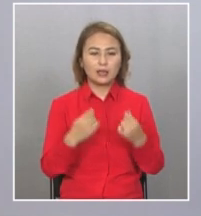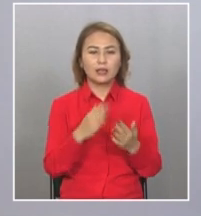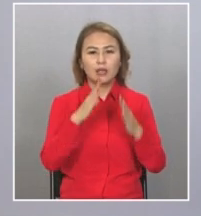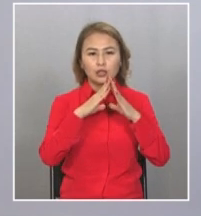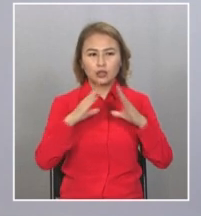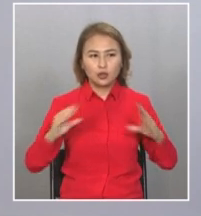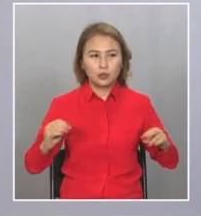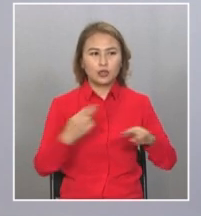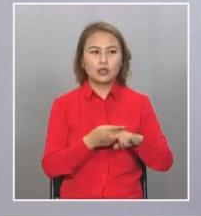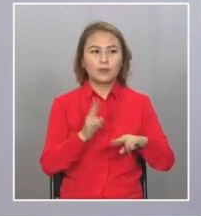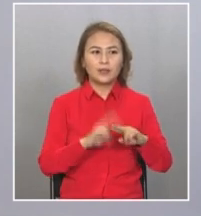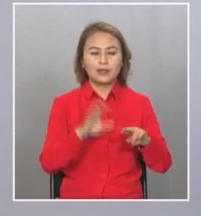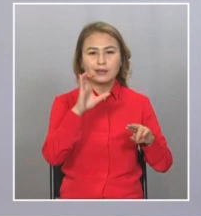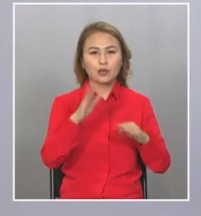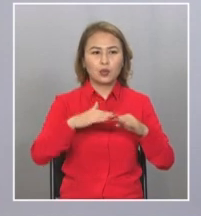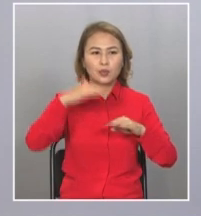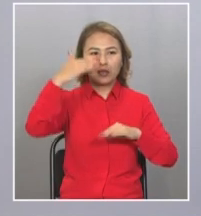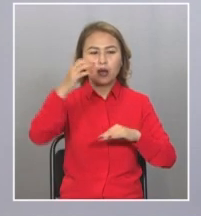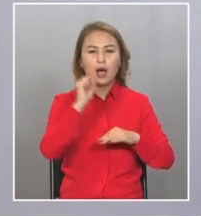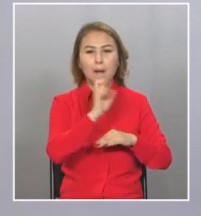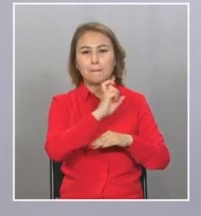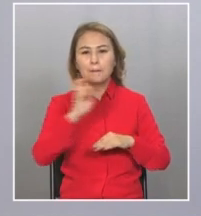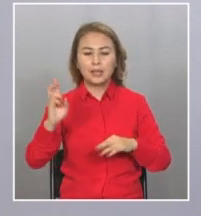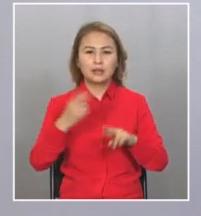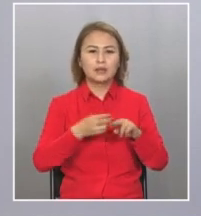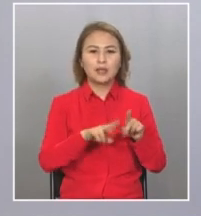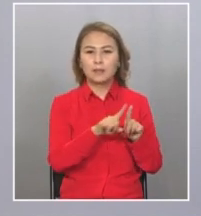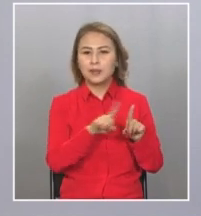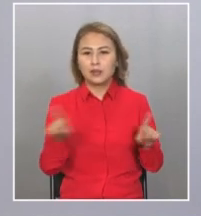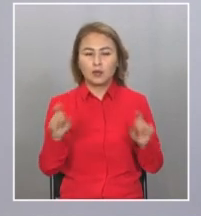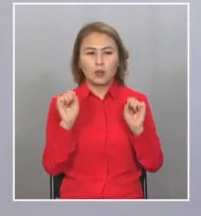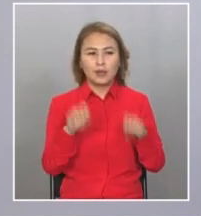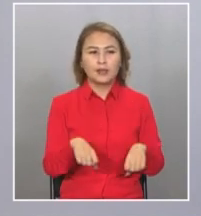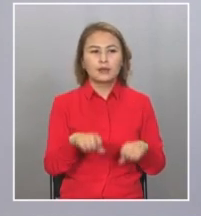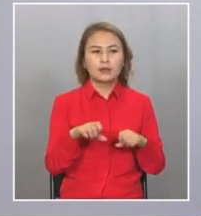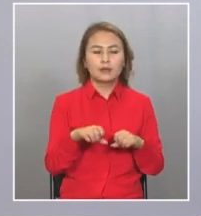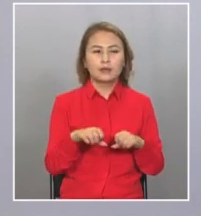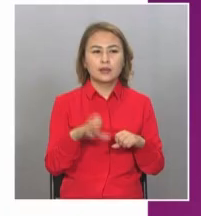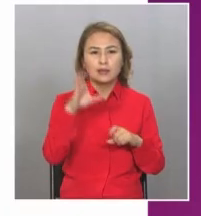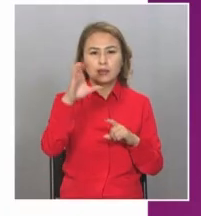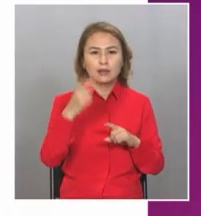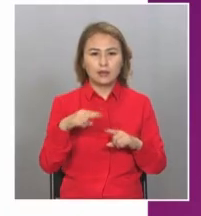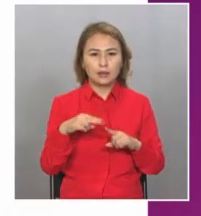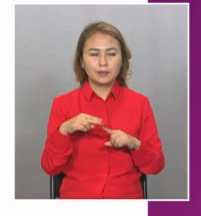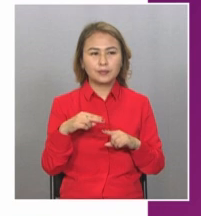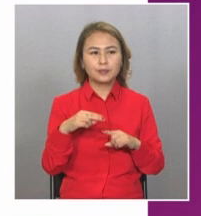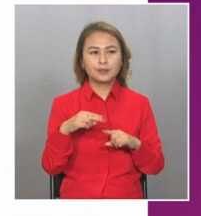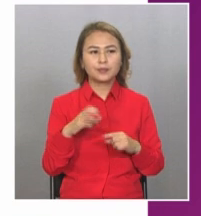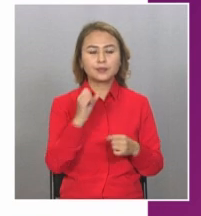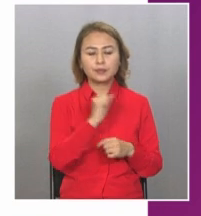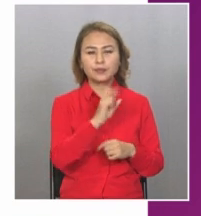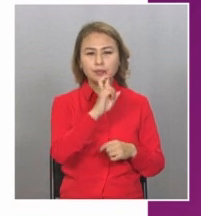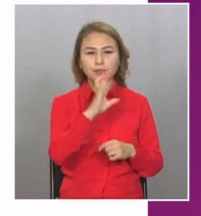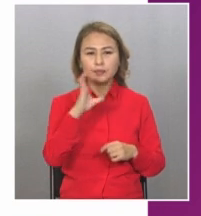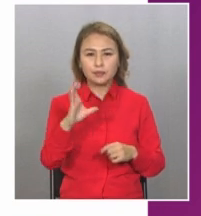үш бұрышының С төбесінен АБ гипотенузасына биіктік жүргізейік, С-ды биіктігін. Енді